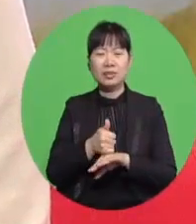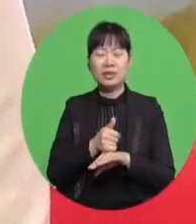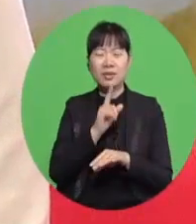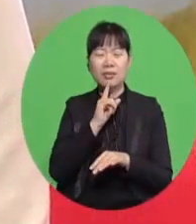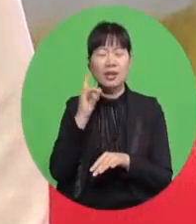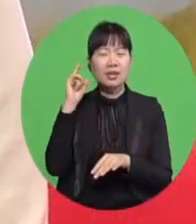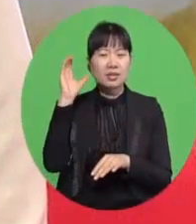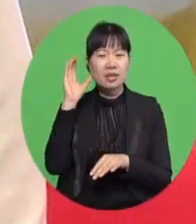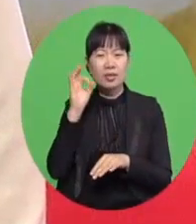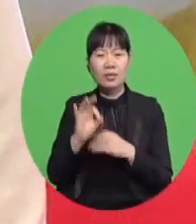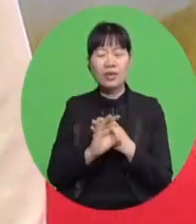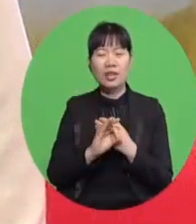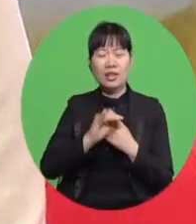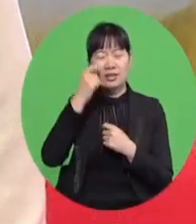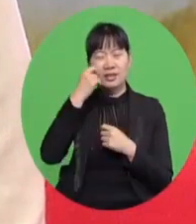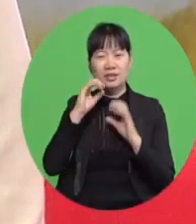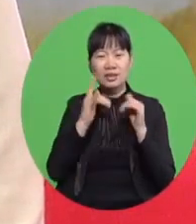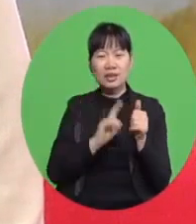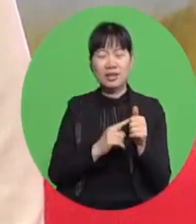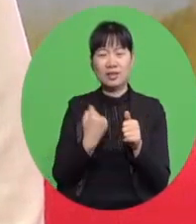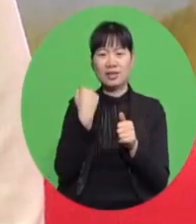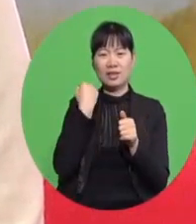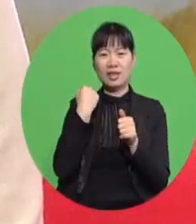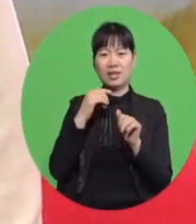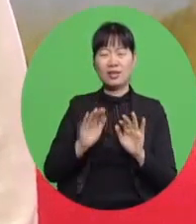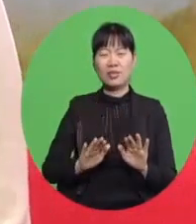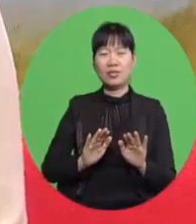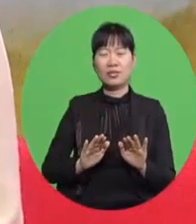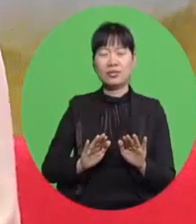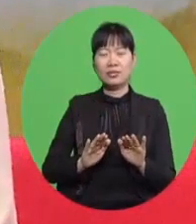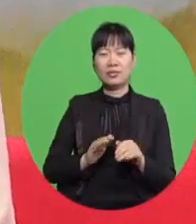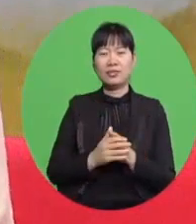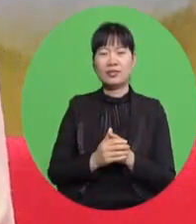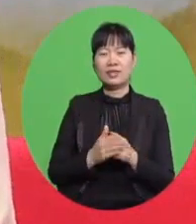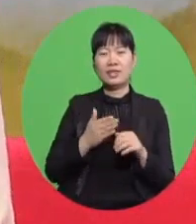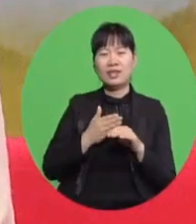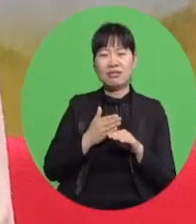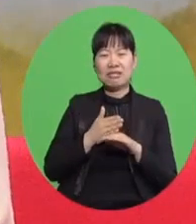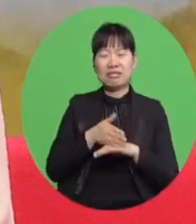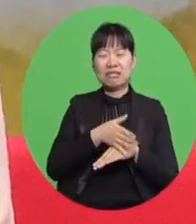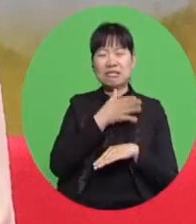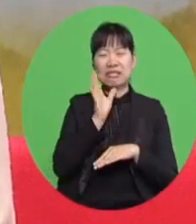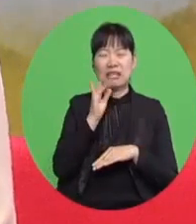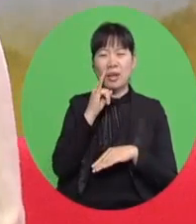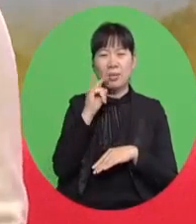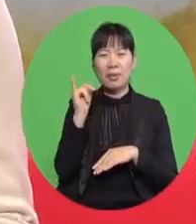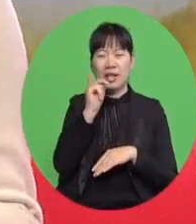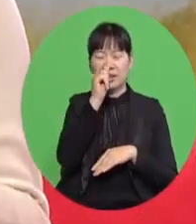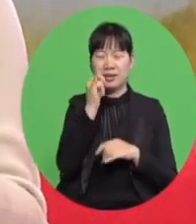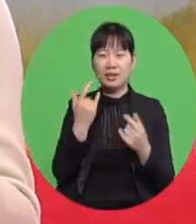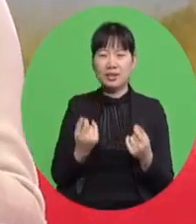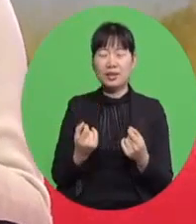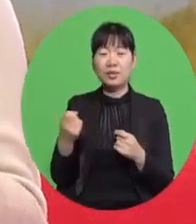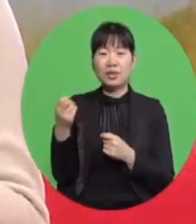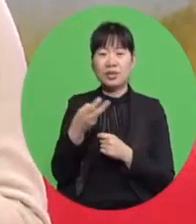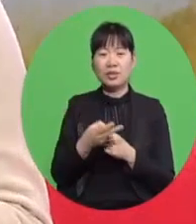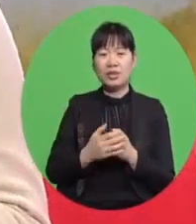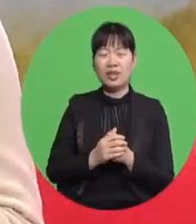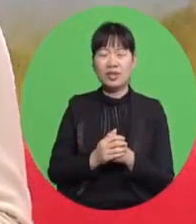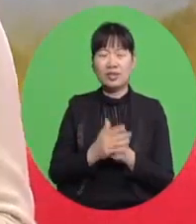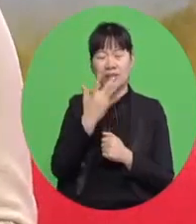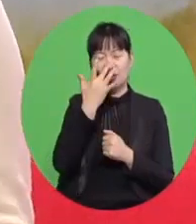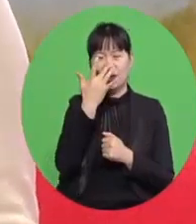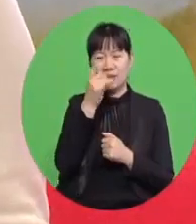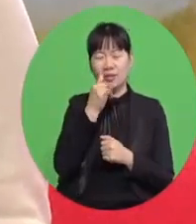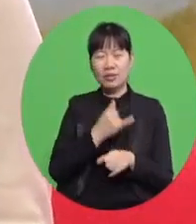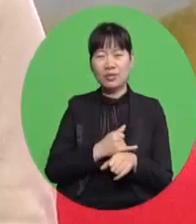말씀을 듣고 보니까 징징거리는 아이 뒤에는 왠지 그 늑장꾸러기 엄마가 있는 것 네. 같은 느낌이 예. 들어요. 그리고 좀 예. 뭔가 둔감하고